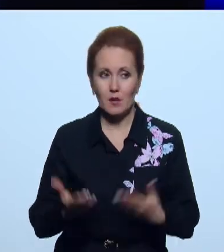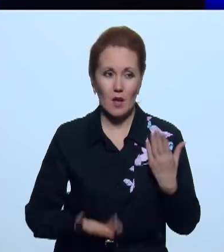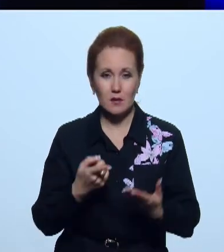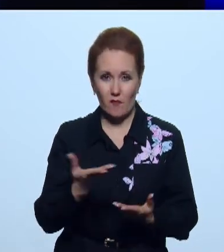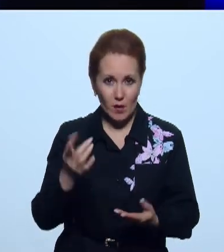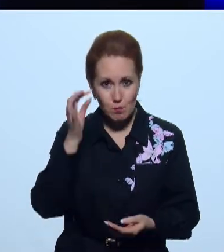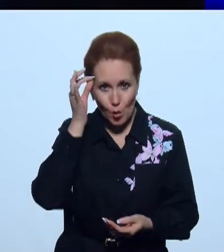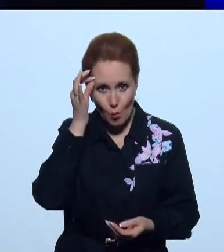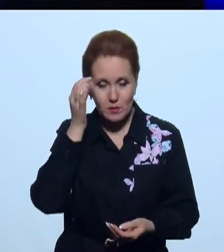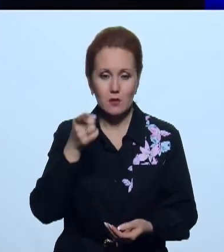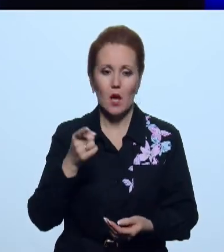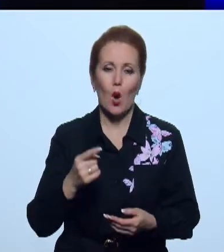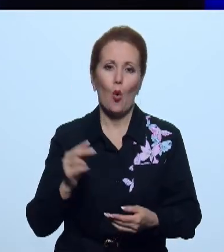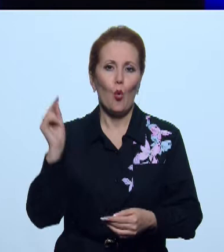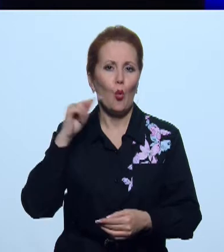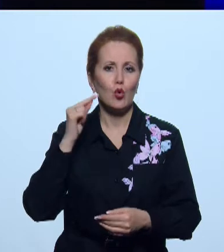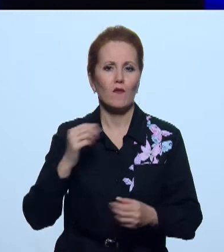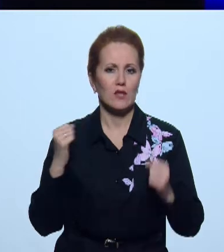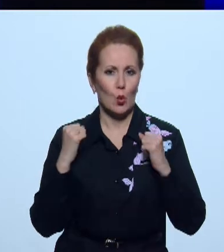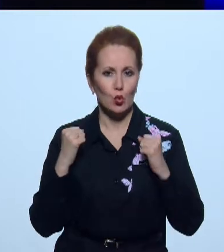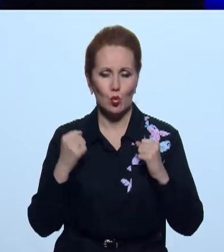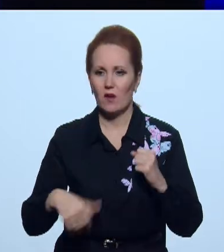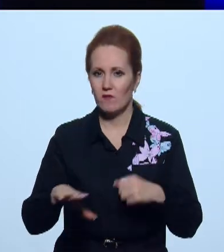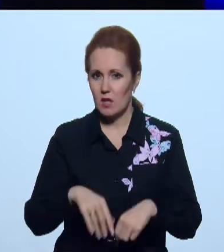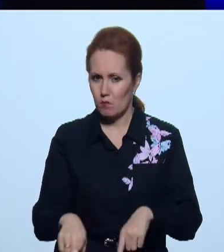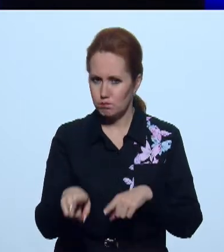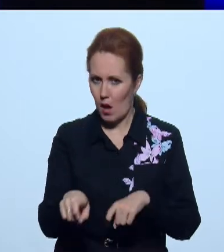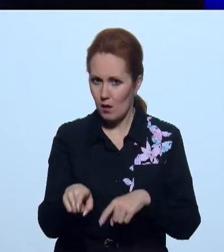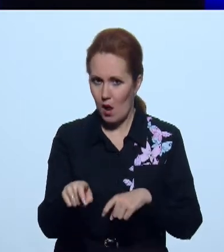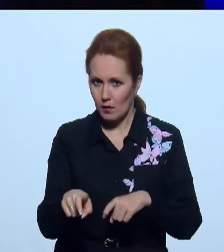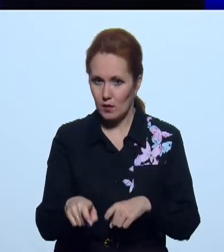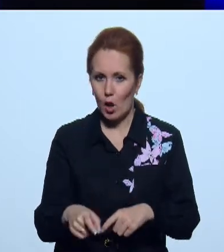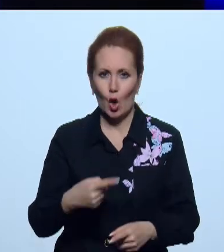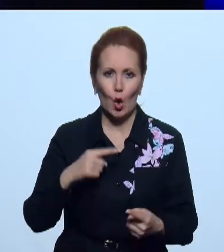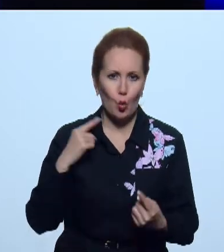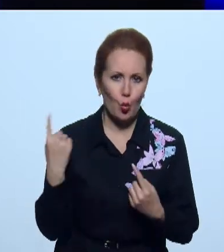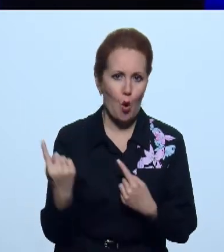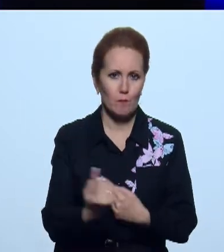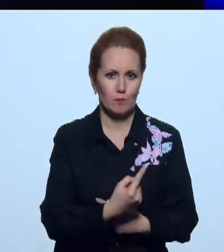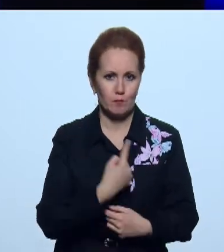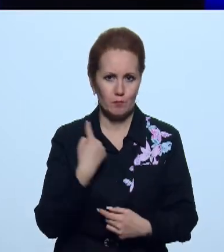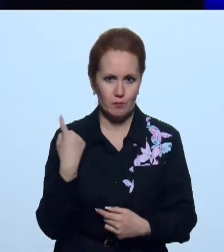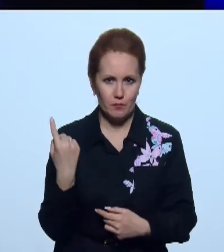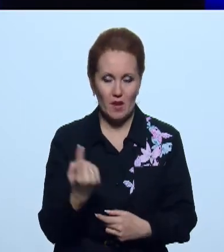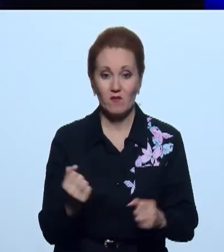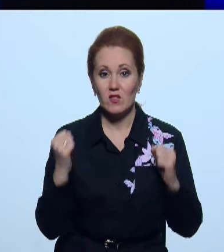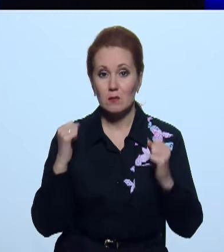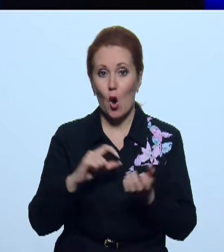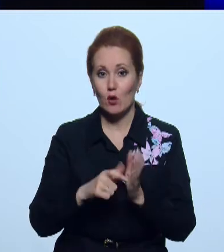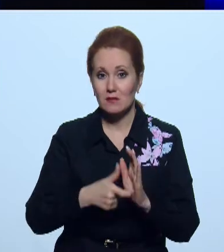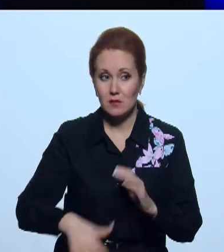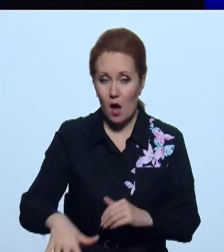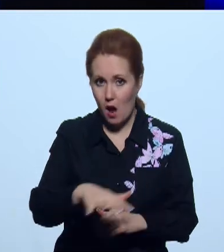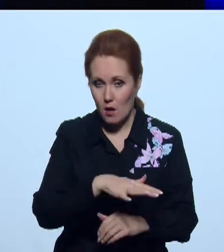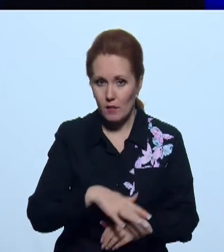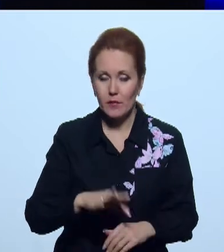помните, урок физкультуры, то есть все бегали кругом в этом спортивном зале.